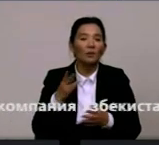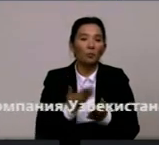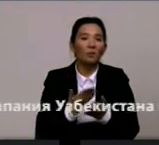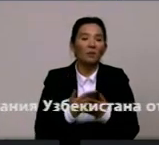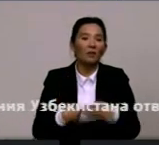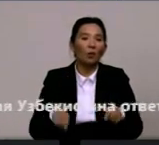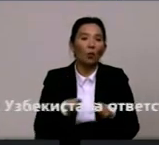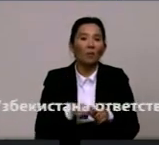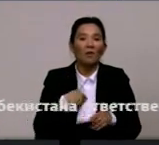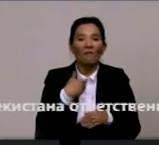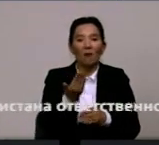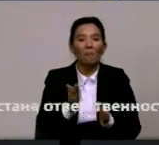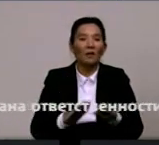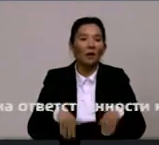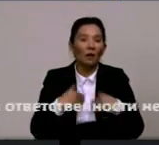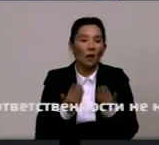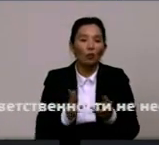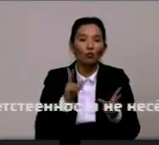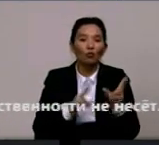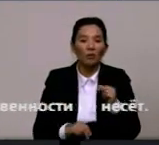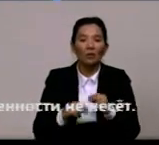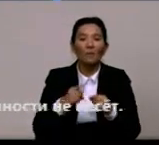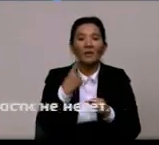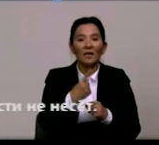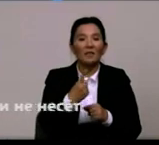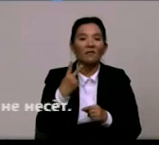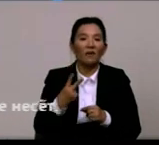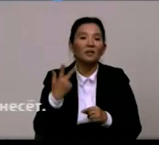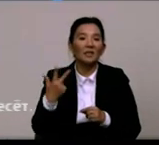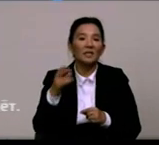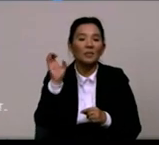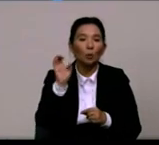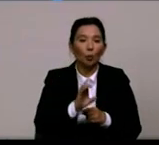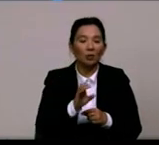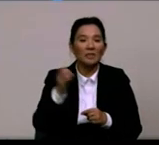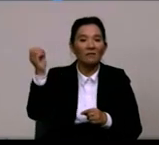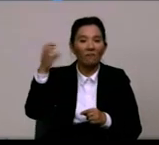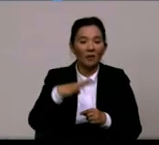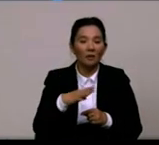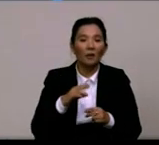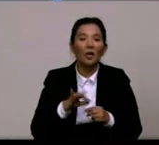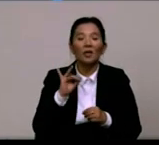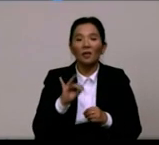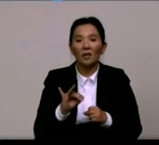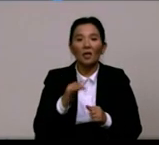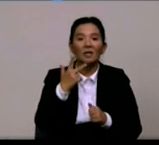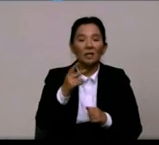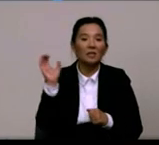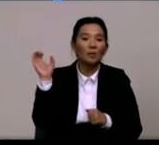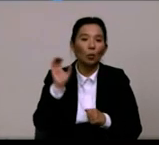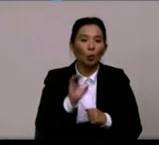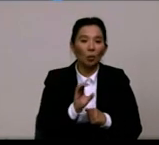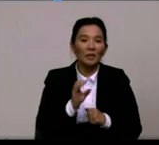вот такой я вам предлагаю. То есть вот 1, 2, 3 секунды света и 3